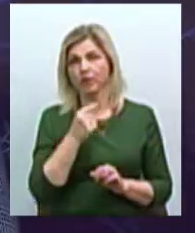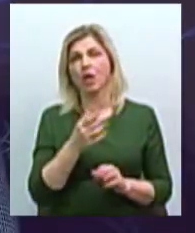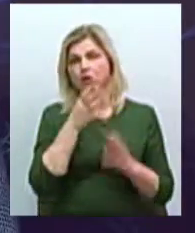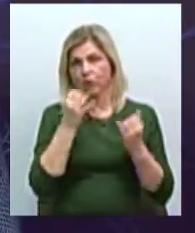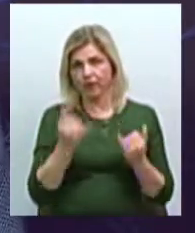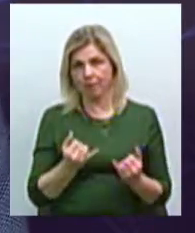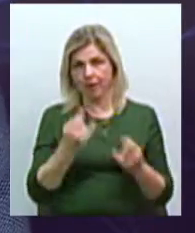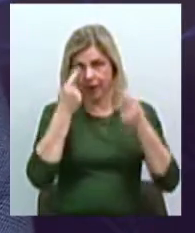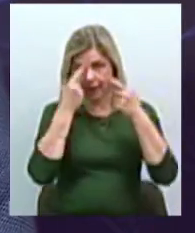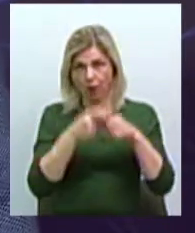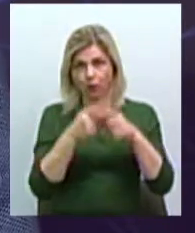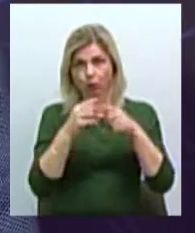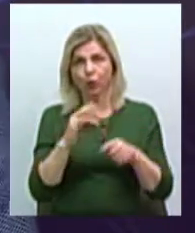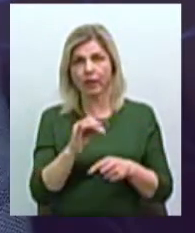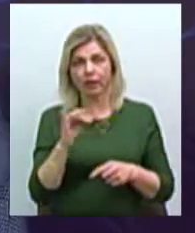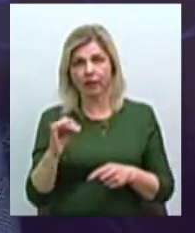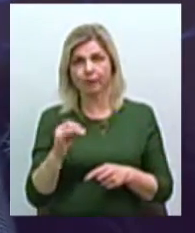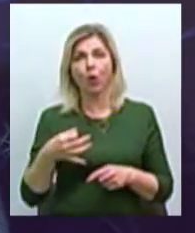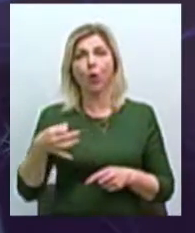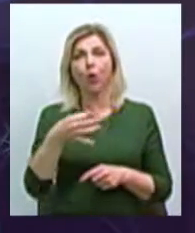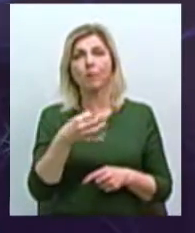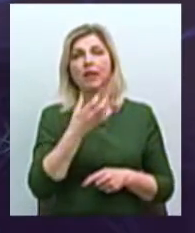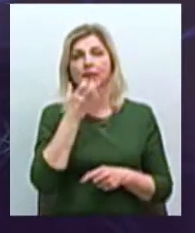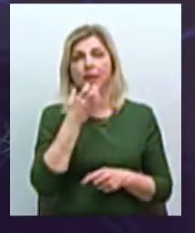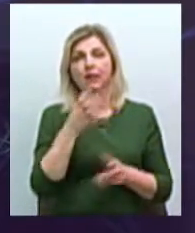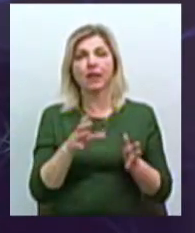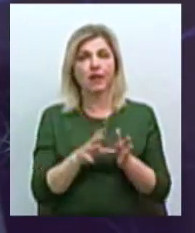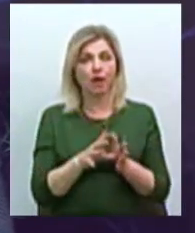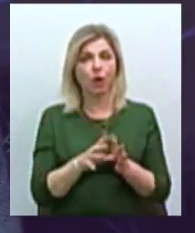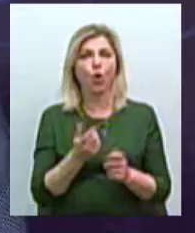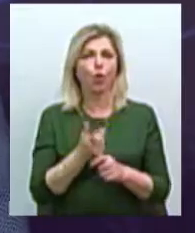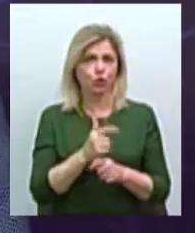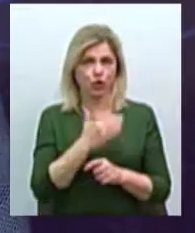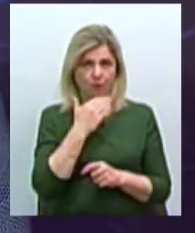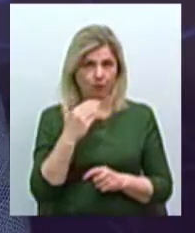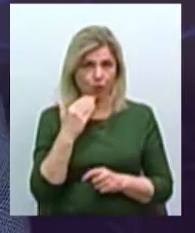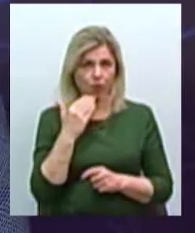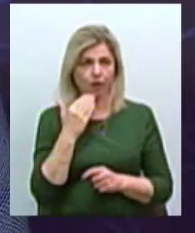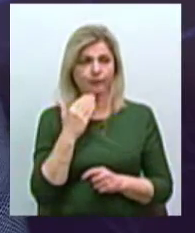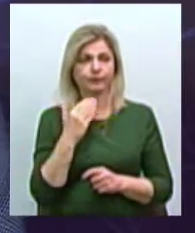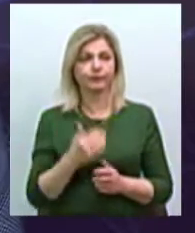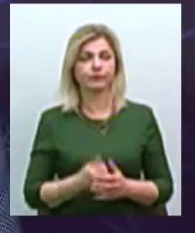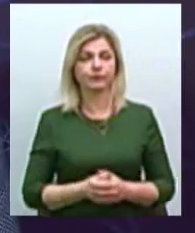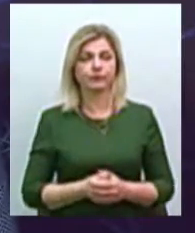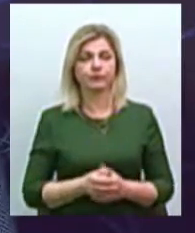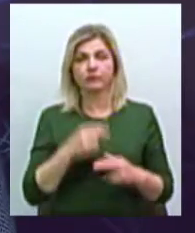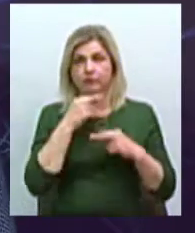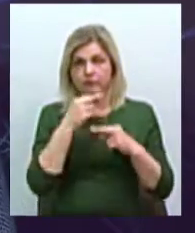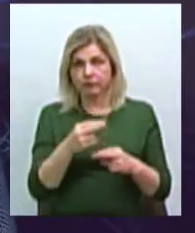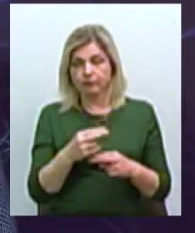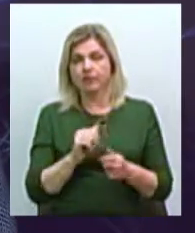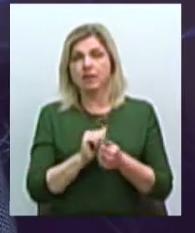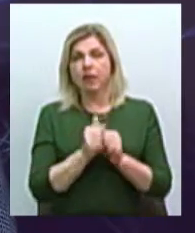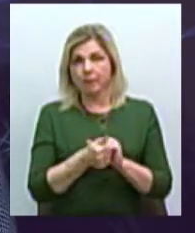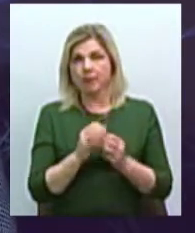современными технологиями. Облтеплоэнерго и руководство Облтеплоэнерго достаточно много, на мой взгляд, уделяют внимание